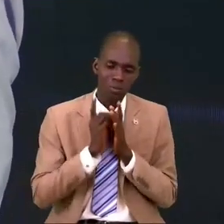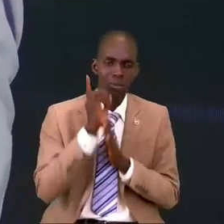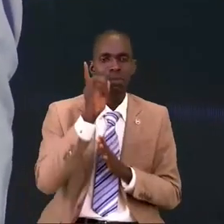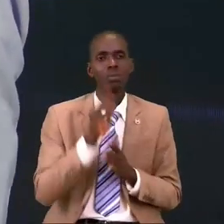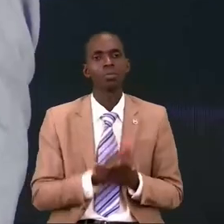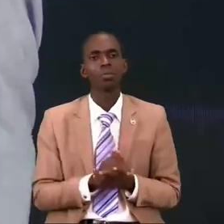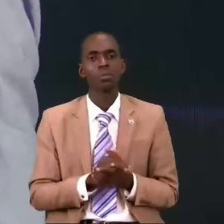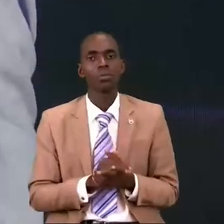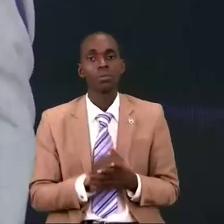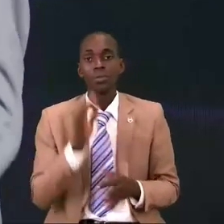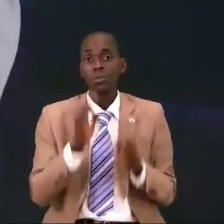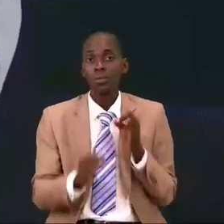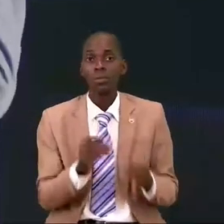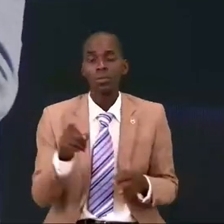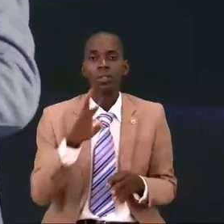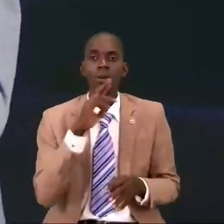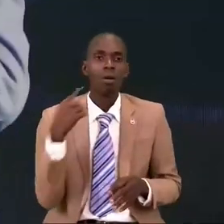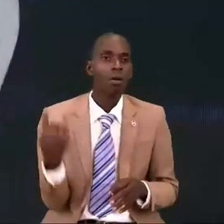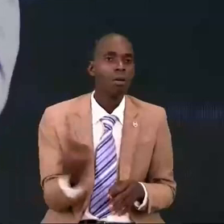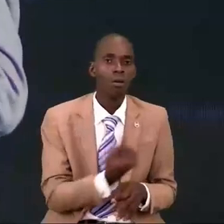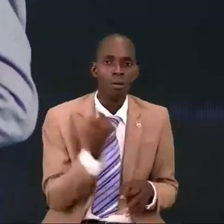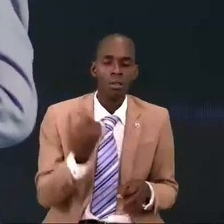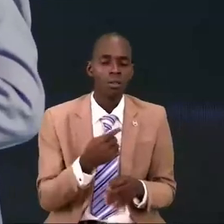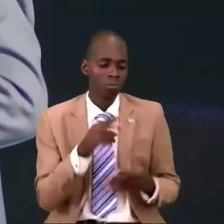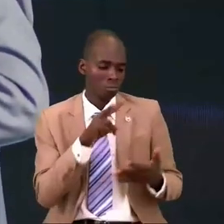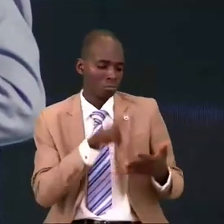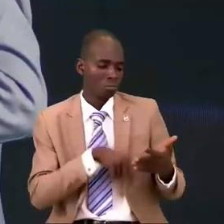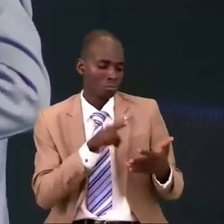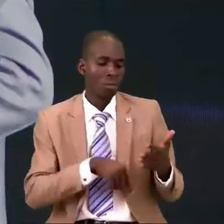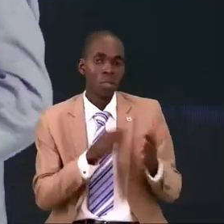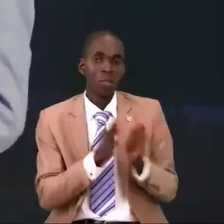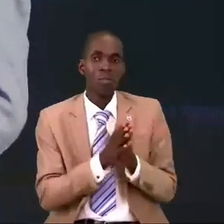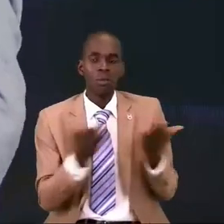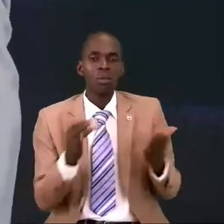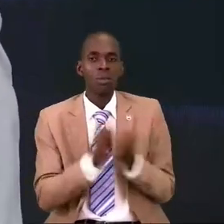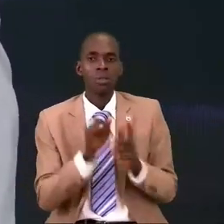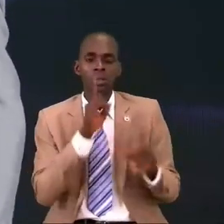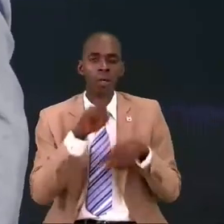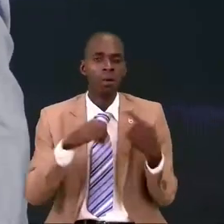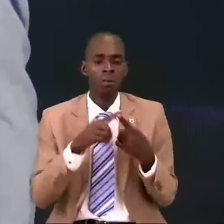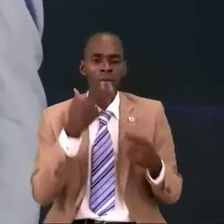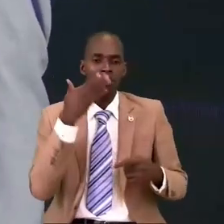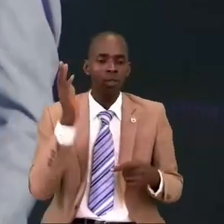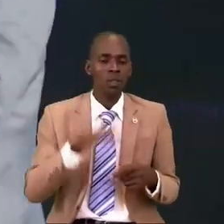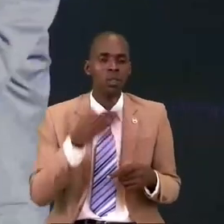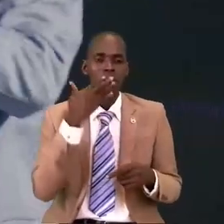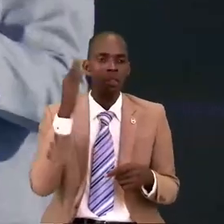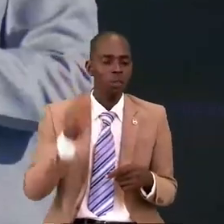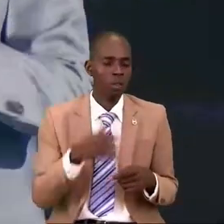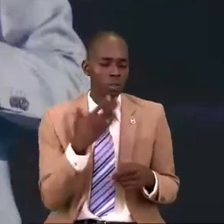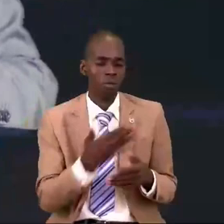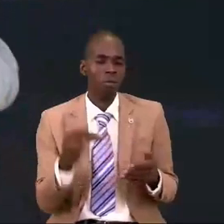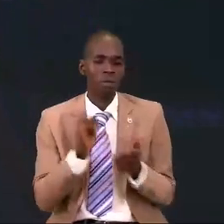matériels qui te parlent des mauvaises choses, et tu lis des choses qui te parlent des choses qui sont difficiles, oh, si